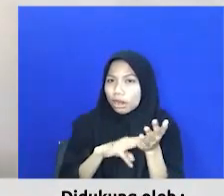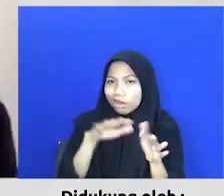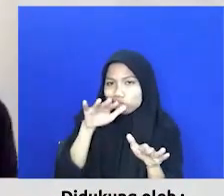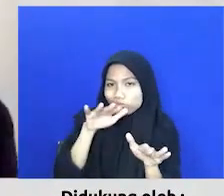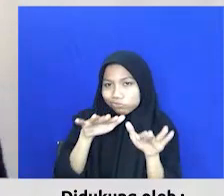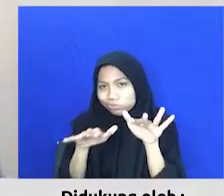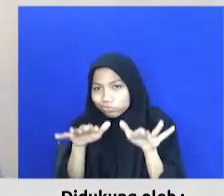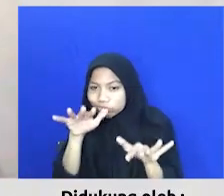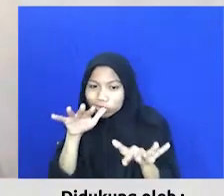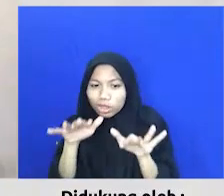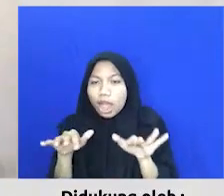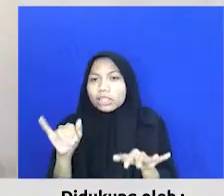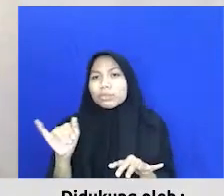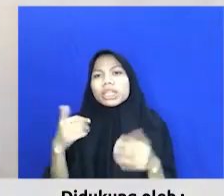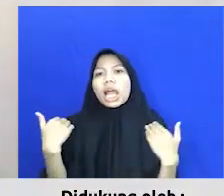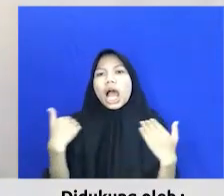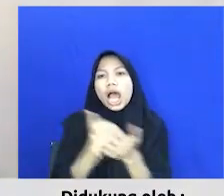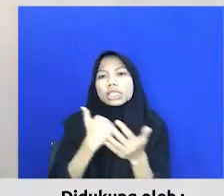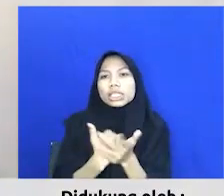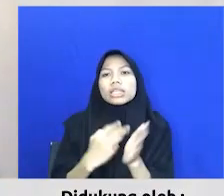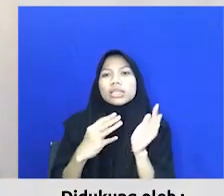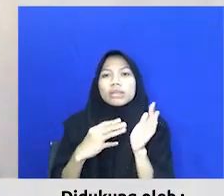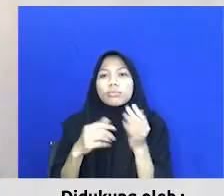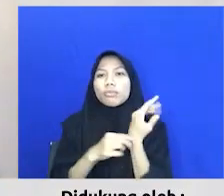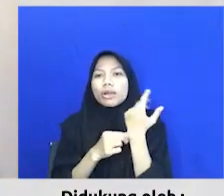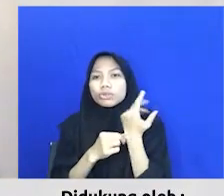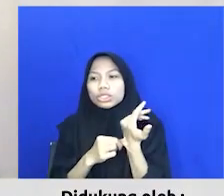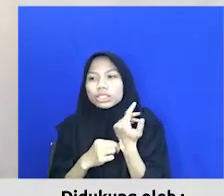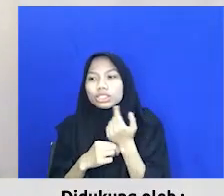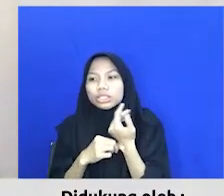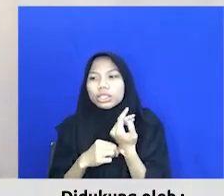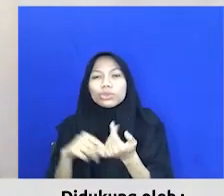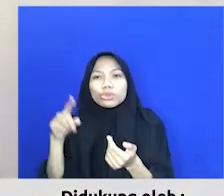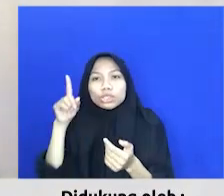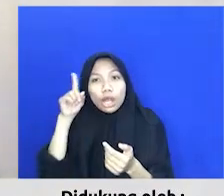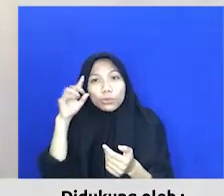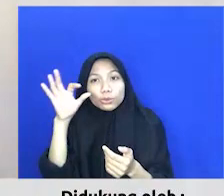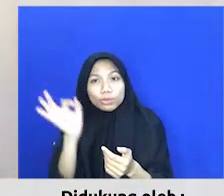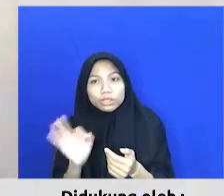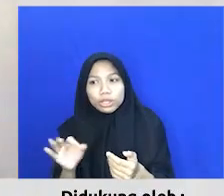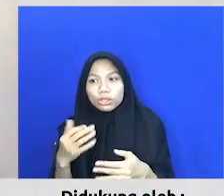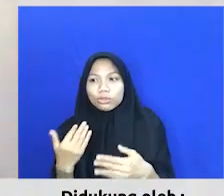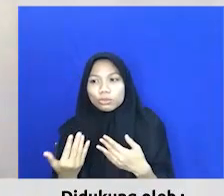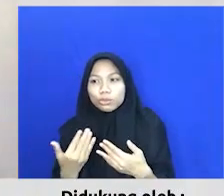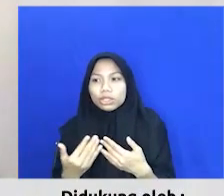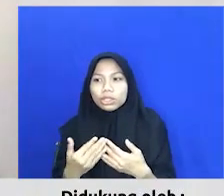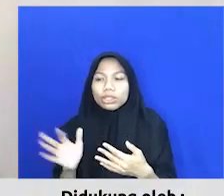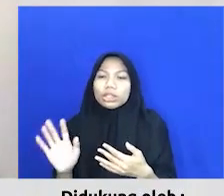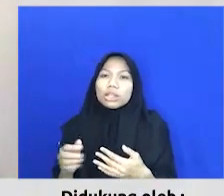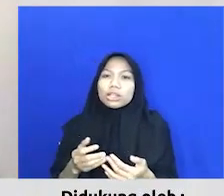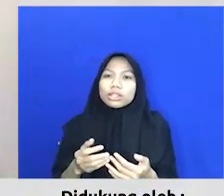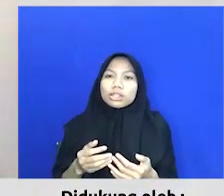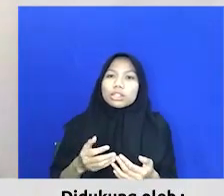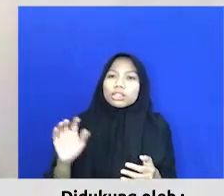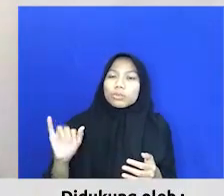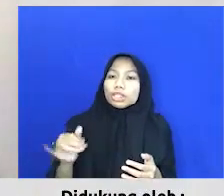gitu. Jadi semua bisa kita lihat di situ gitu, bahkan nggak ada misalnya atribut tertentu gitu yang hanya